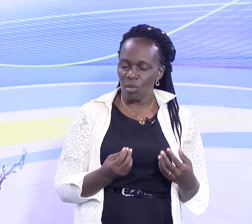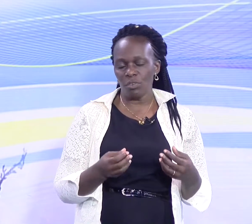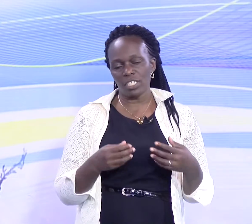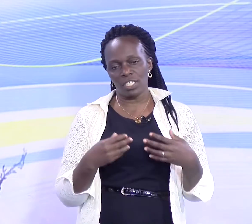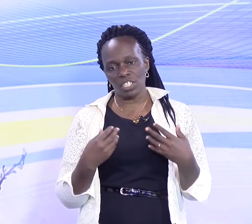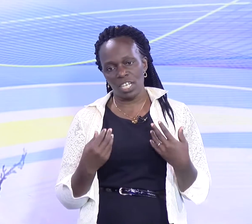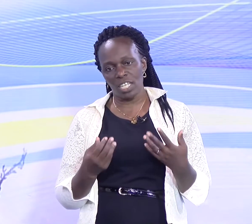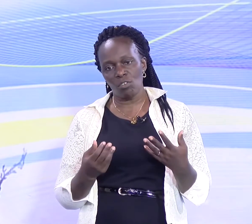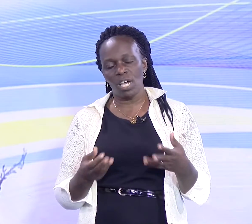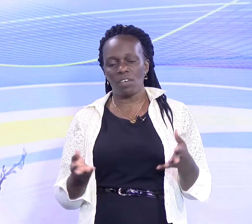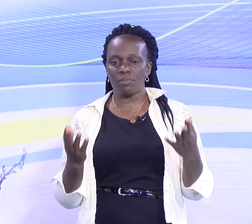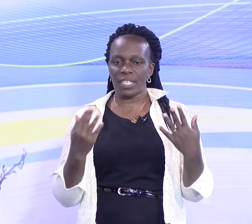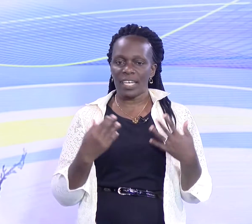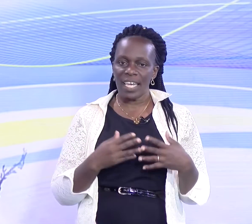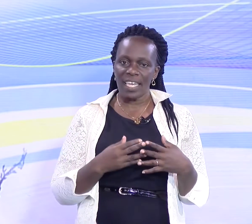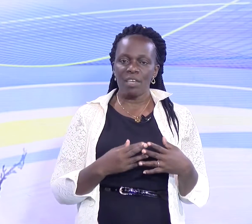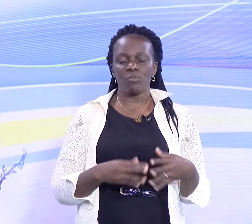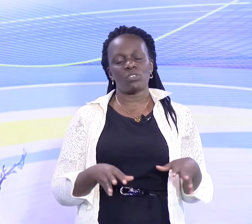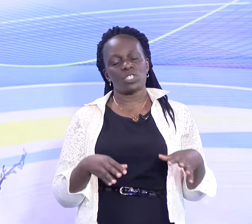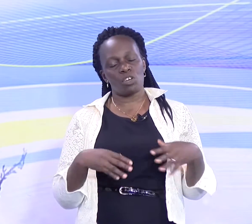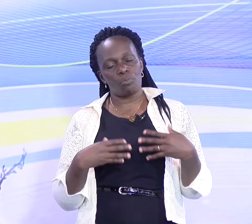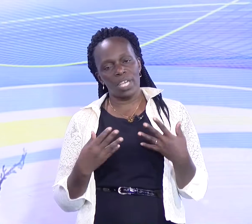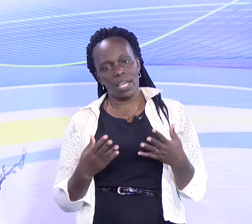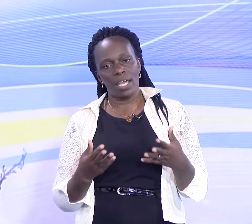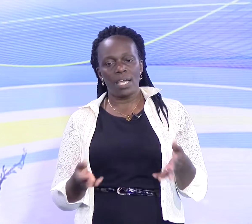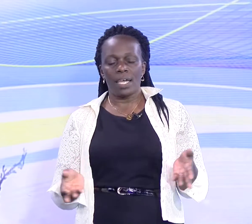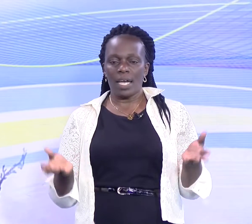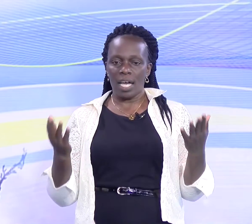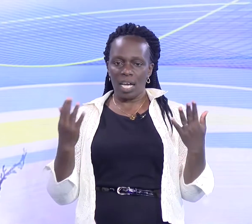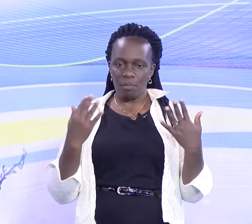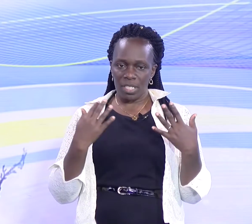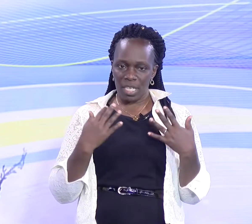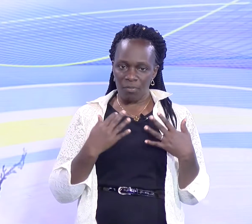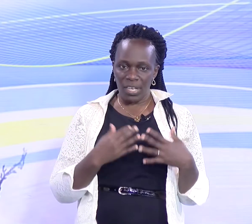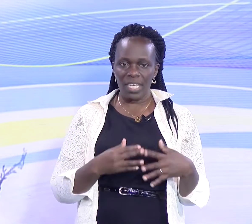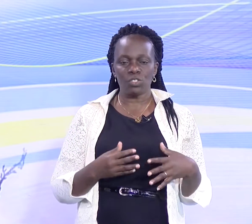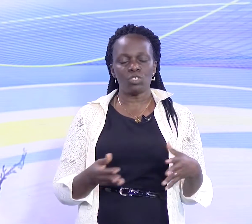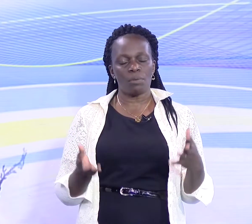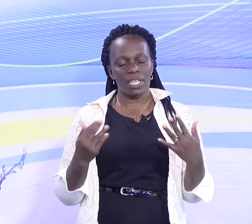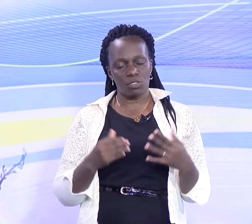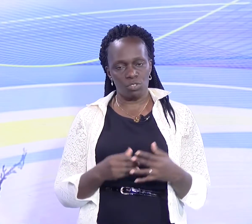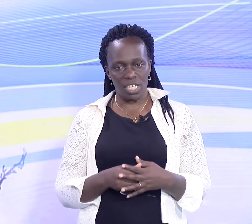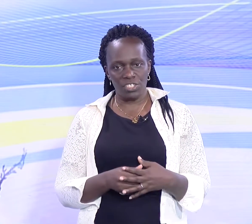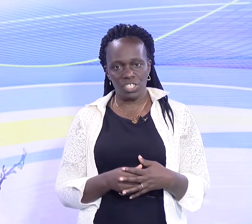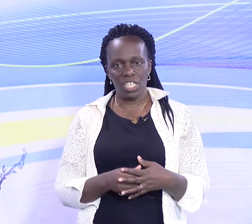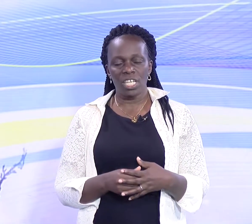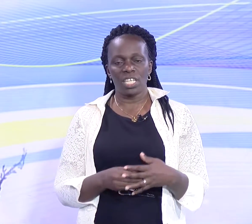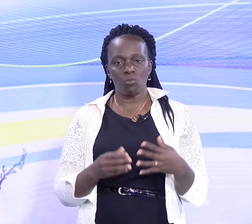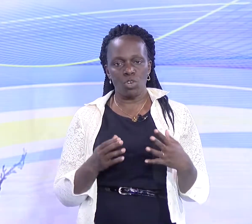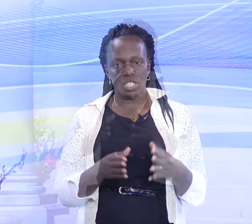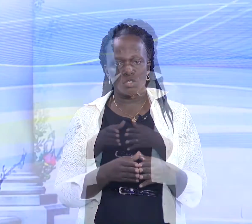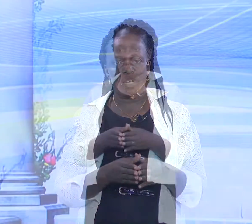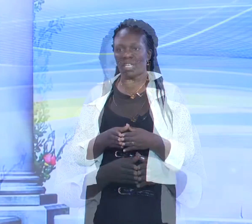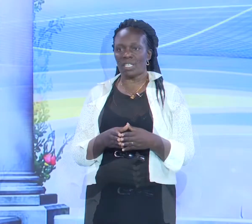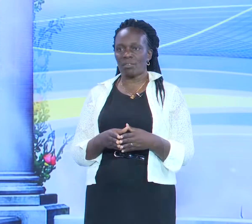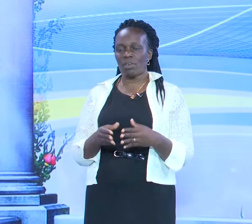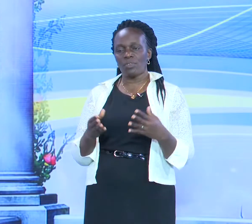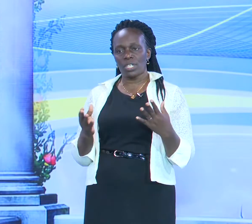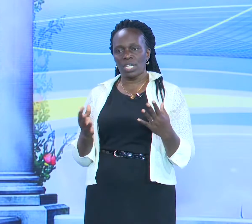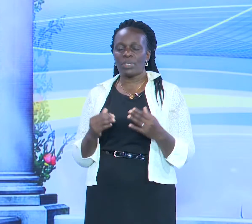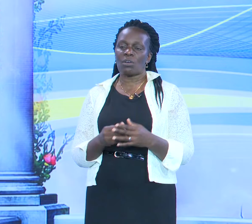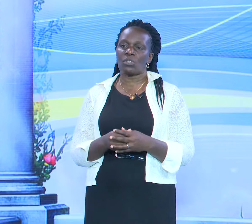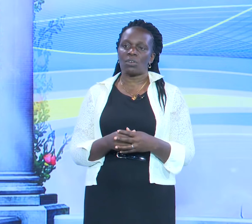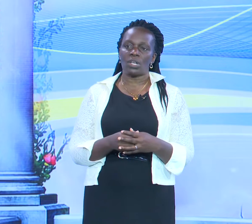nini? Unaweza shika neno. Alafu baadaye pia tutaombea taifa letu na mali tunaishi, na Mungu atatubariki. Kwa